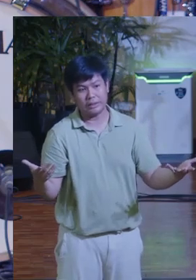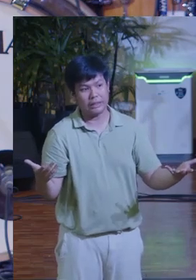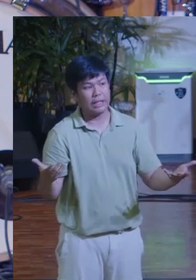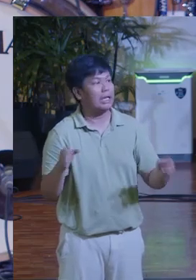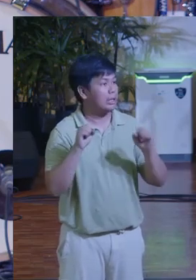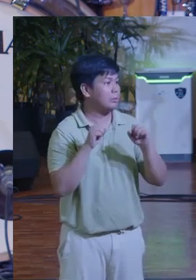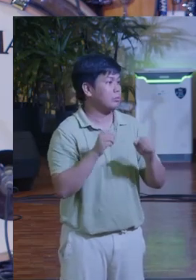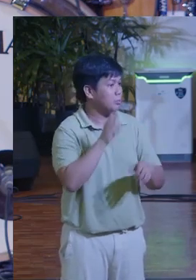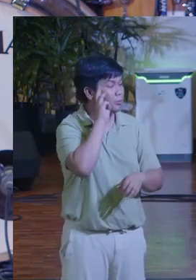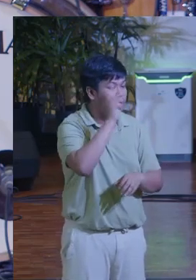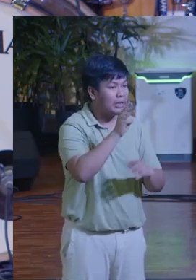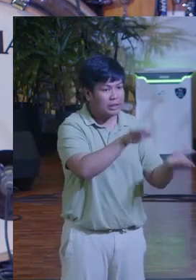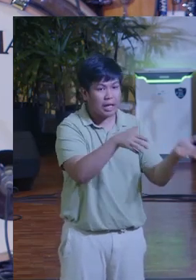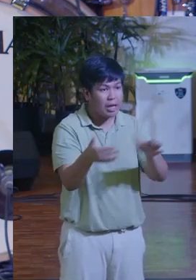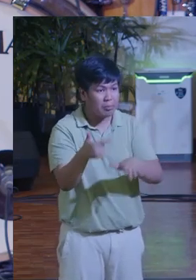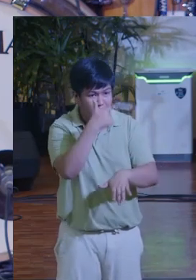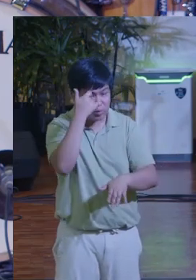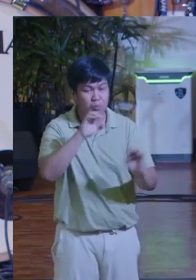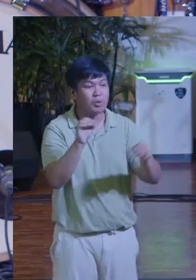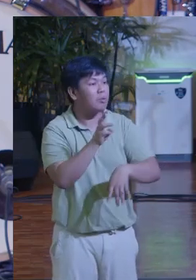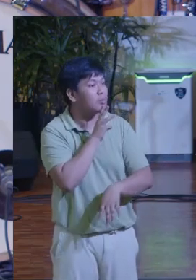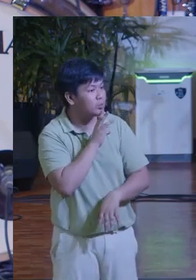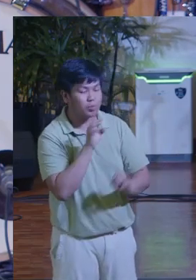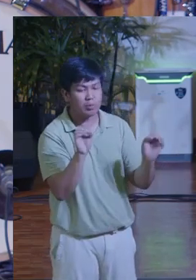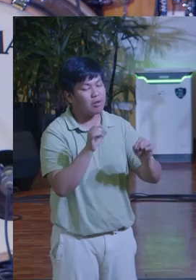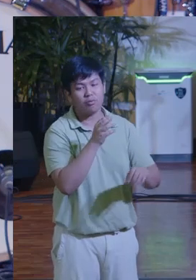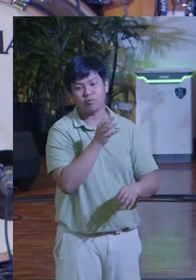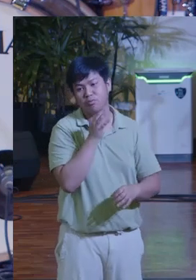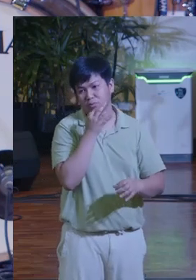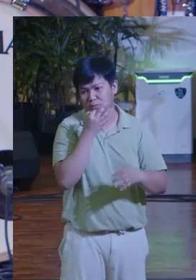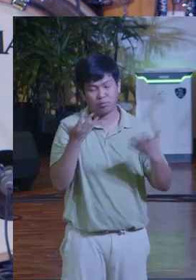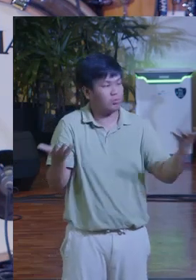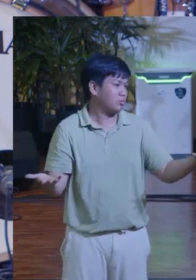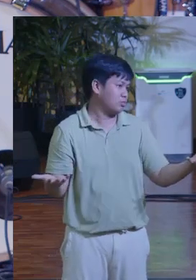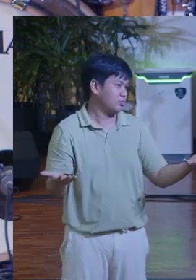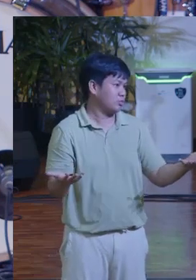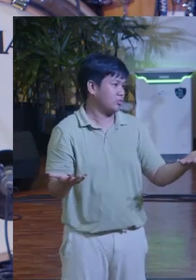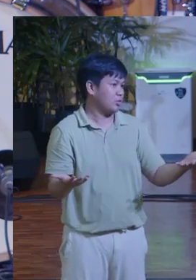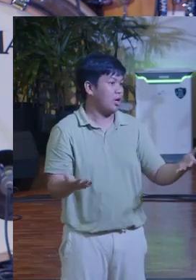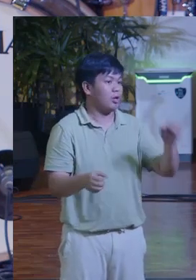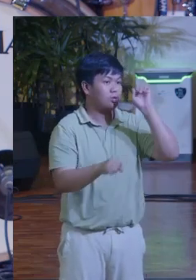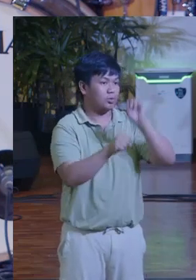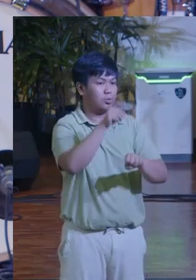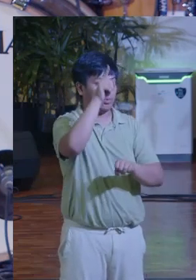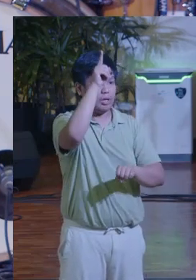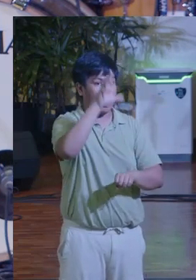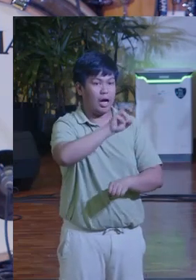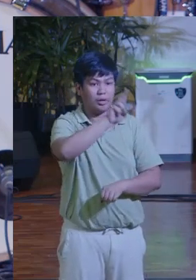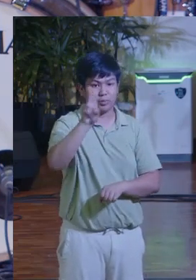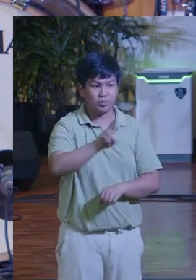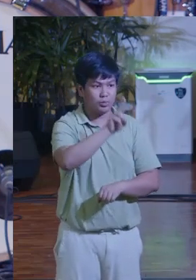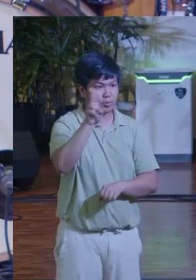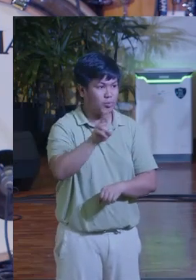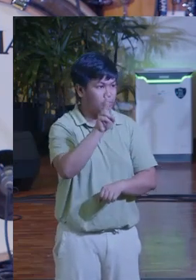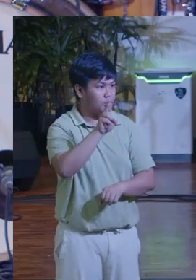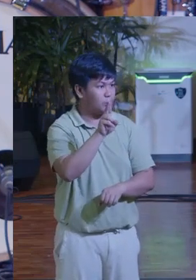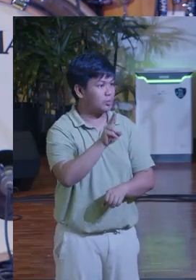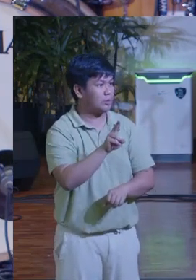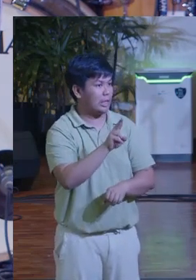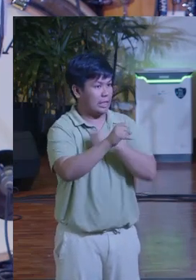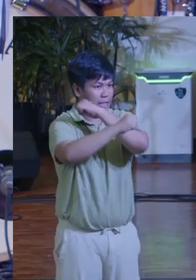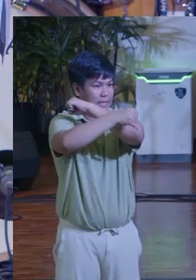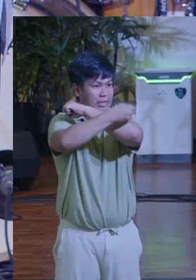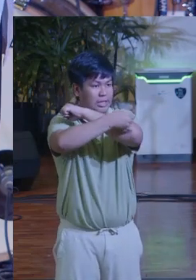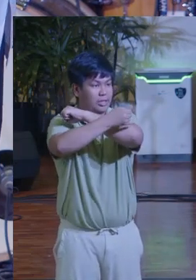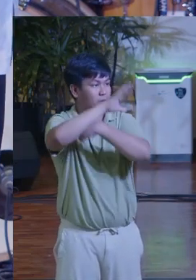isang tagutom na laganap noong panahon na yon. At ginamit ng Diyos ang isang anak ni Jacob